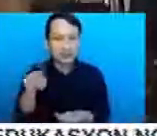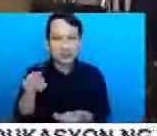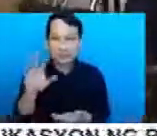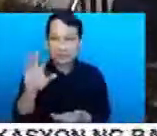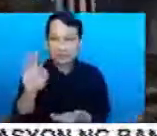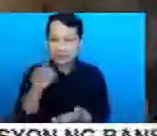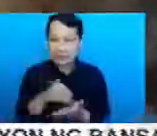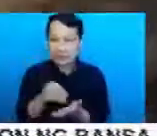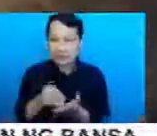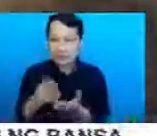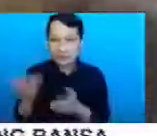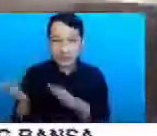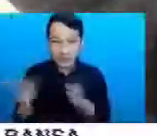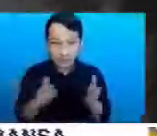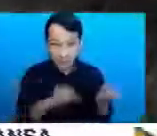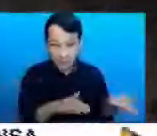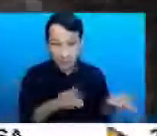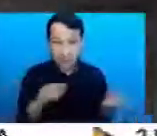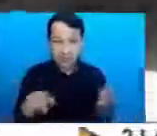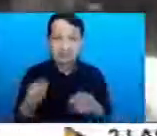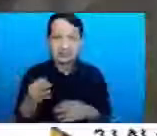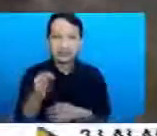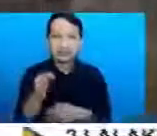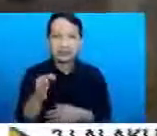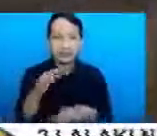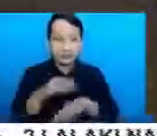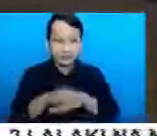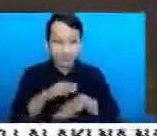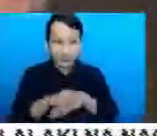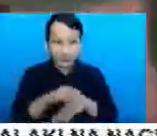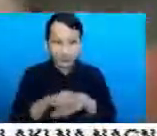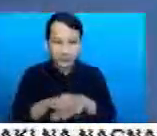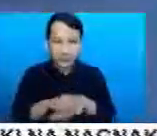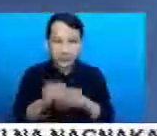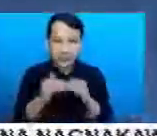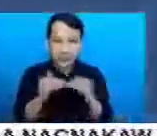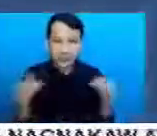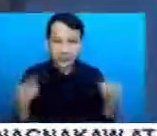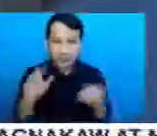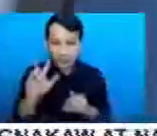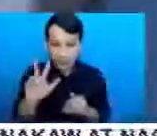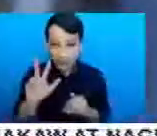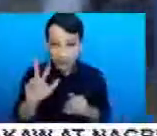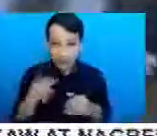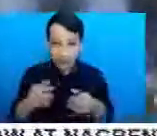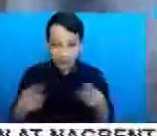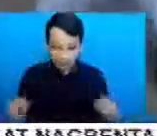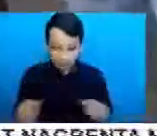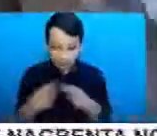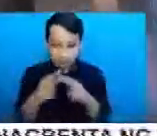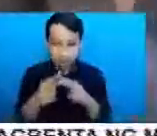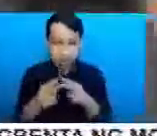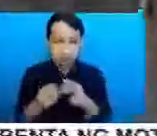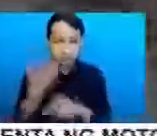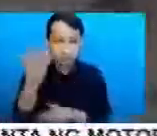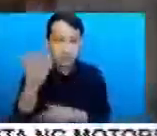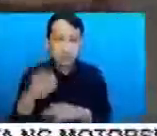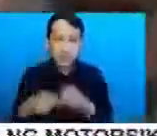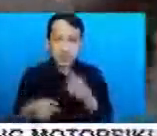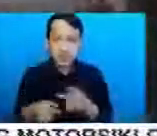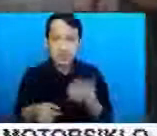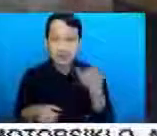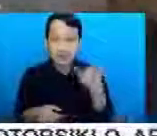ang minimum health standards. Ayon kay Halad, bahagi iyan ng paghahanda ng gobyerno para sa violent eruption ng bulkan at